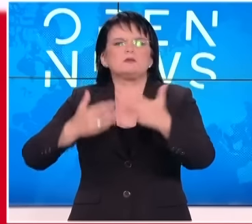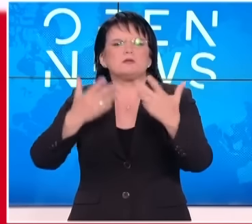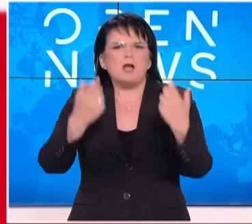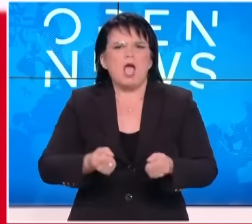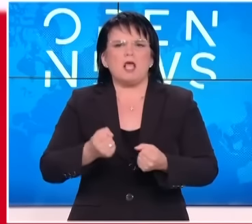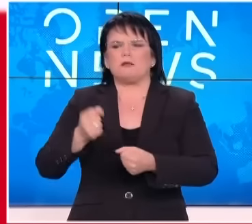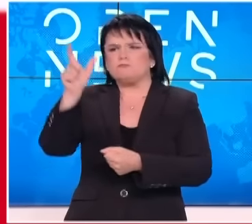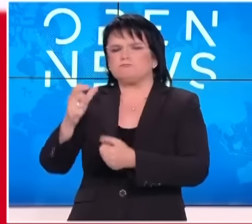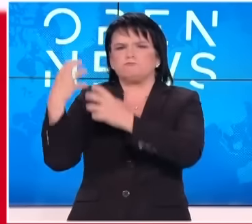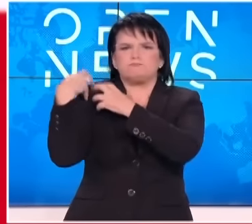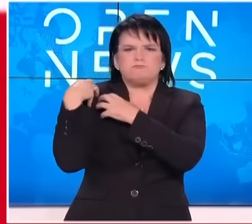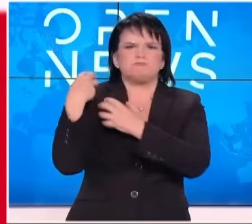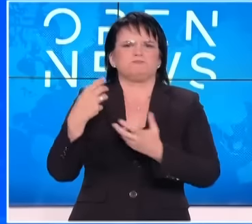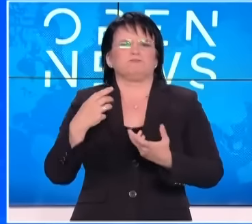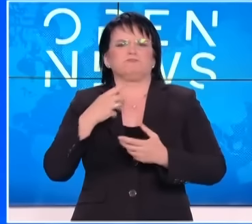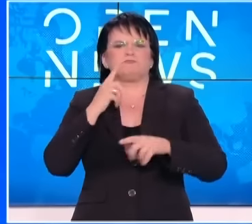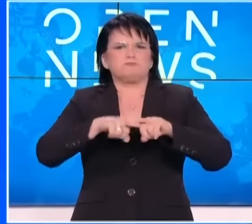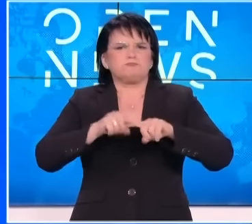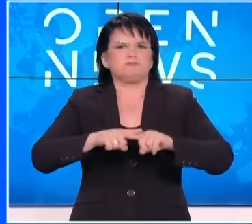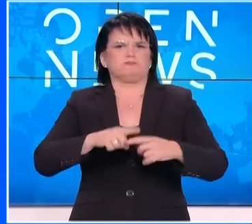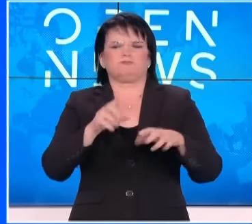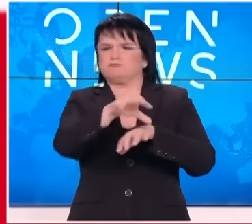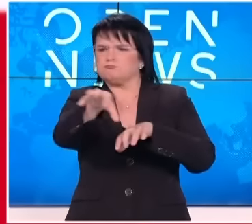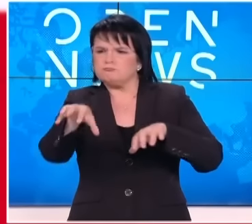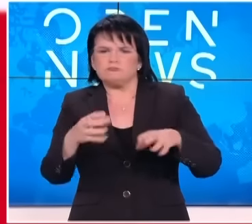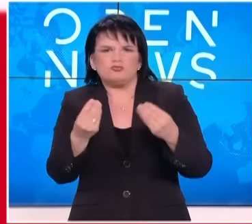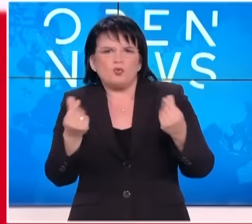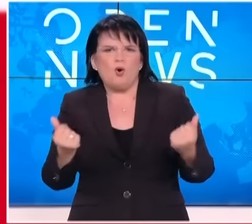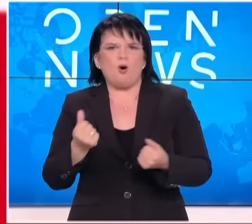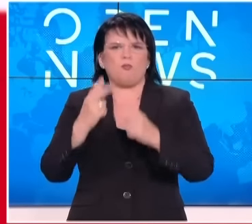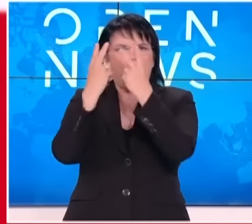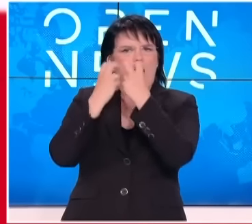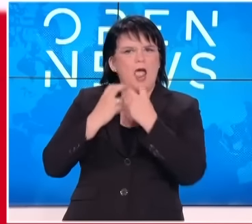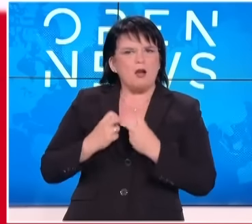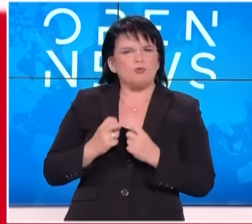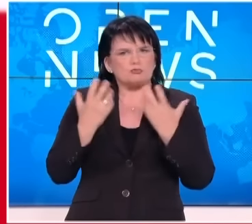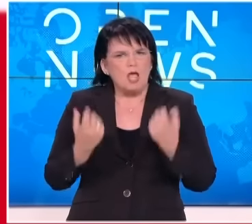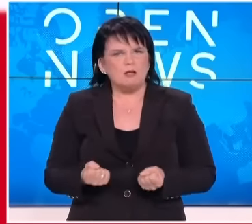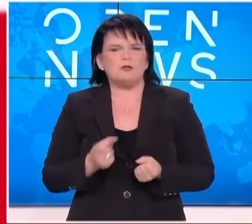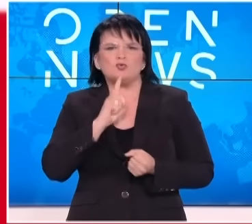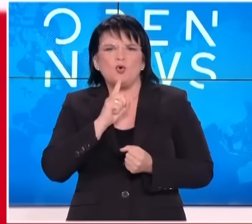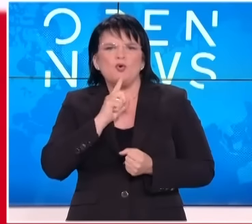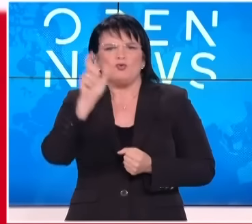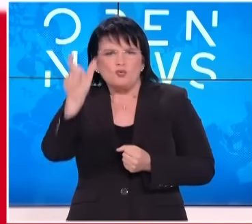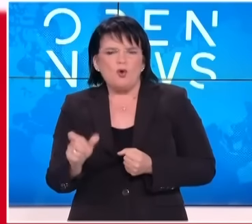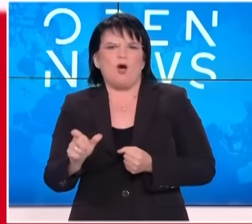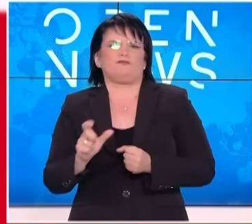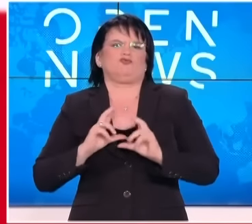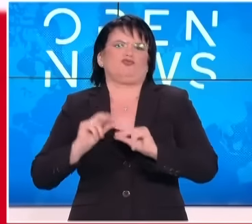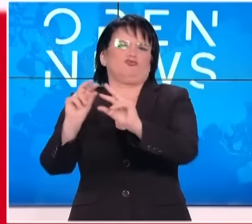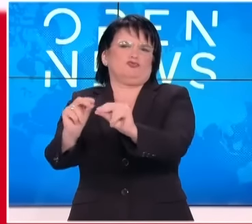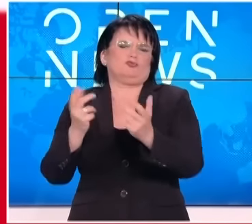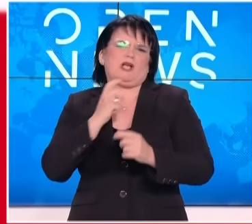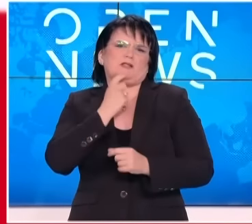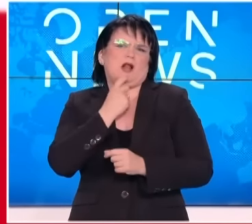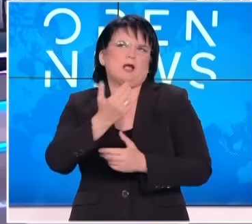λογιστές υπάρχουν ελεγκτικοί μηχανισμοί υπάρχουν που που μας ελέγχουν θα μπορούσε και να έχει ελεγχθεί ήδη για παράδειγμα